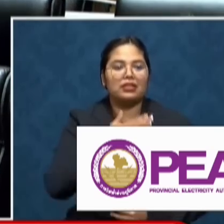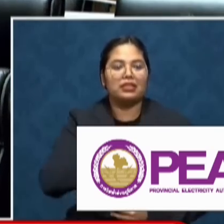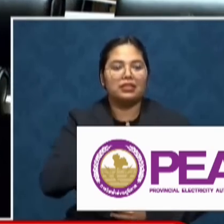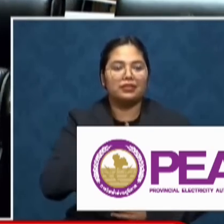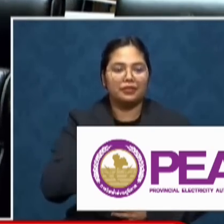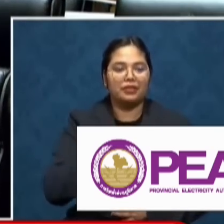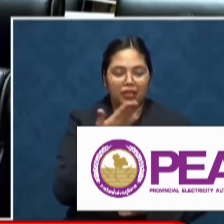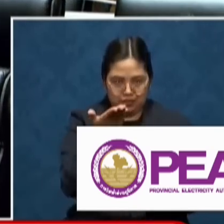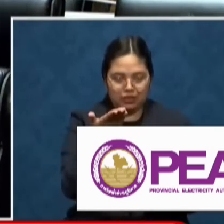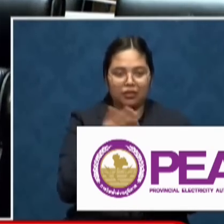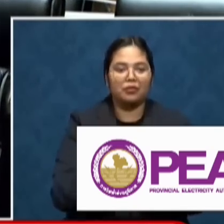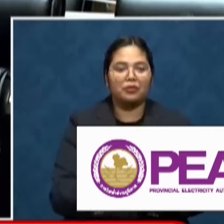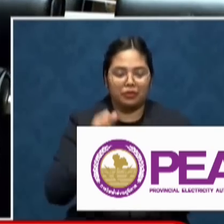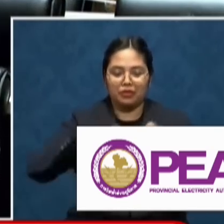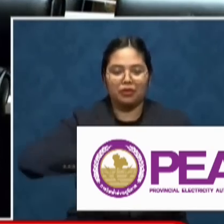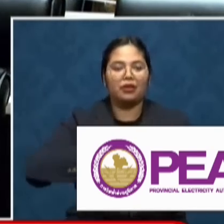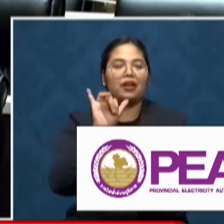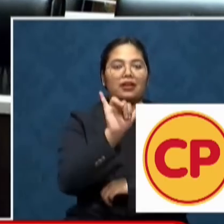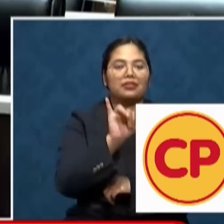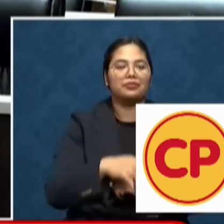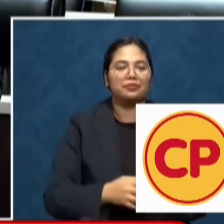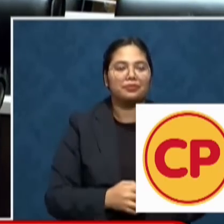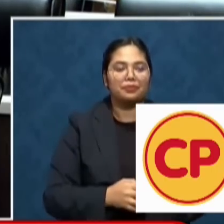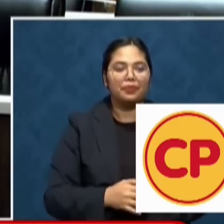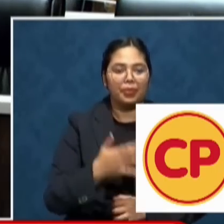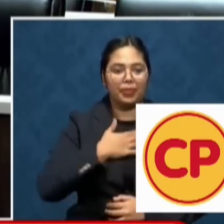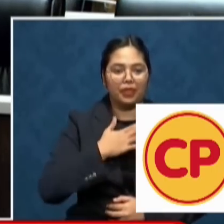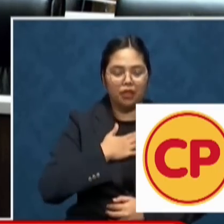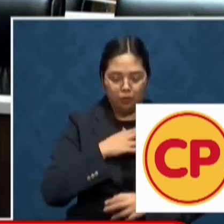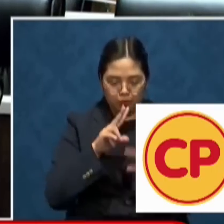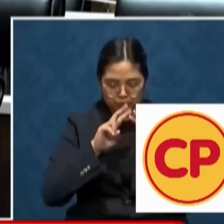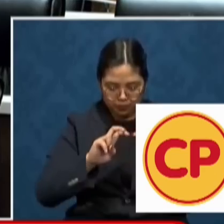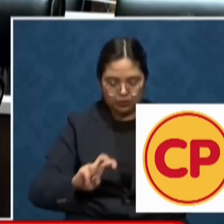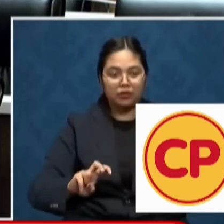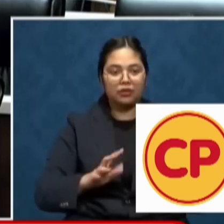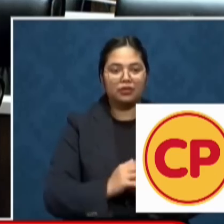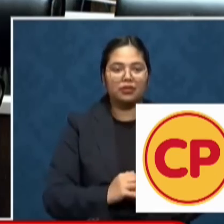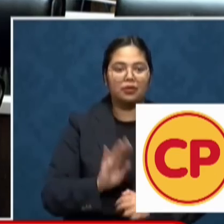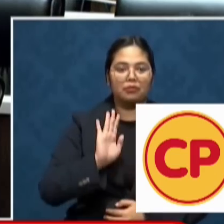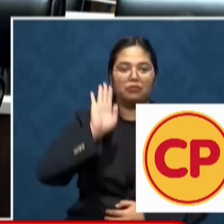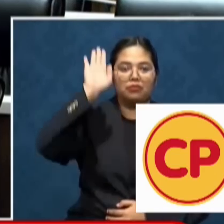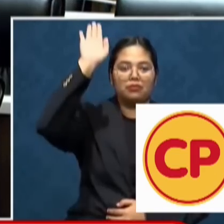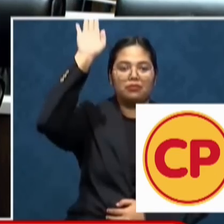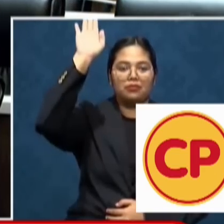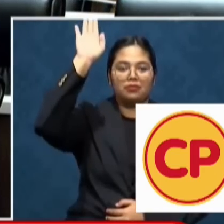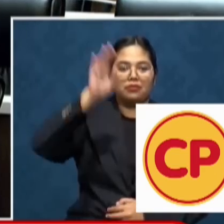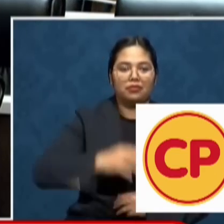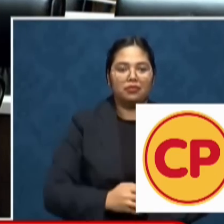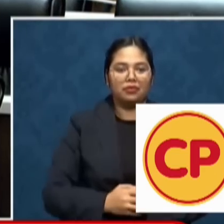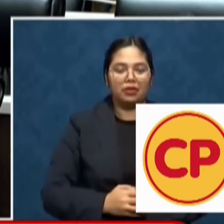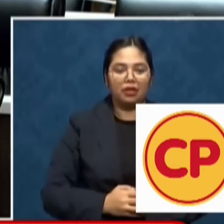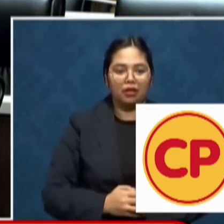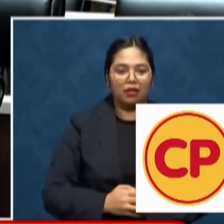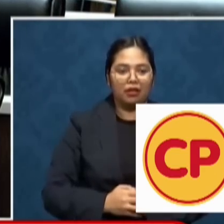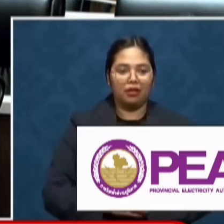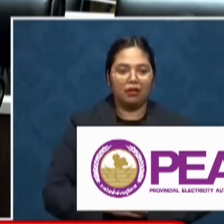ดอยู่หลายครั้งคล้ายกับตอกย้ำในประเด็นที่สสพรรคเพื่อไทยทักท้วงให้ถอนคำพูดเดี๋ยวไปฟังช่วงนะที่ทางด้านสสวิ